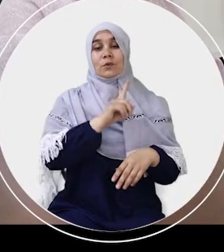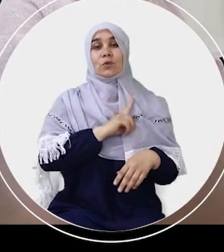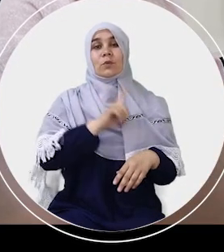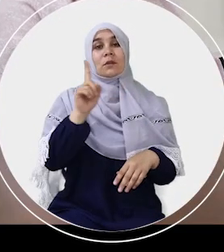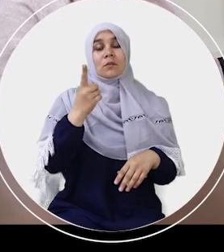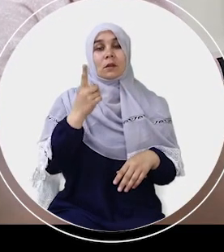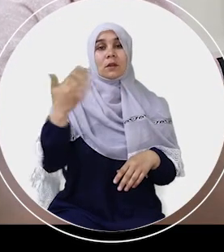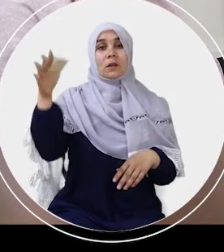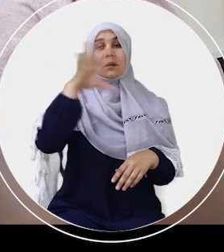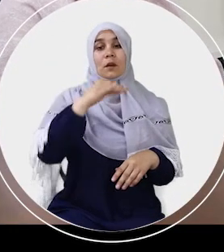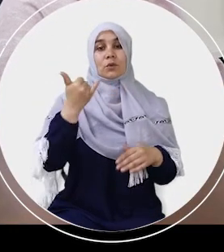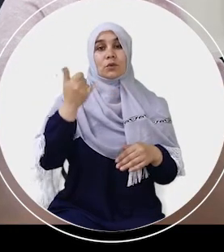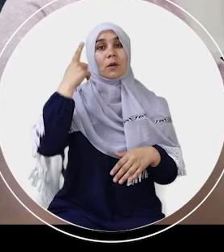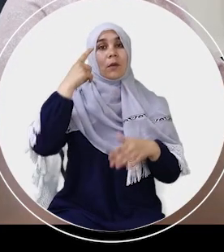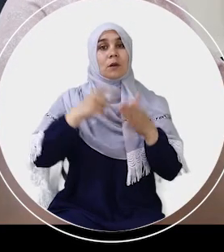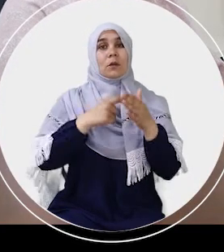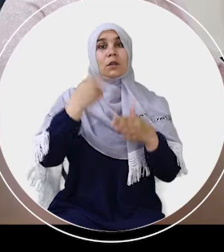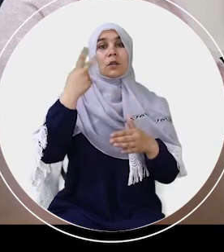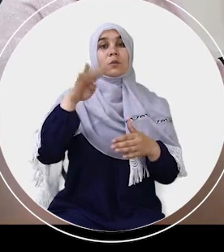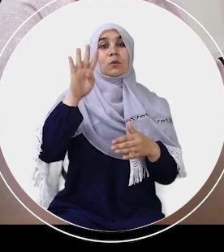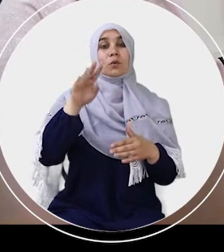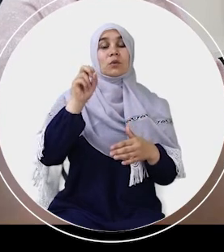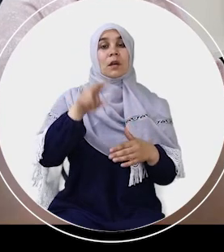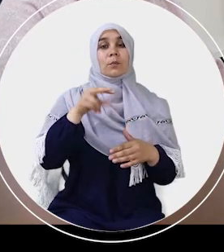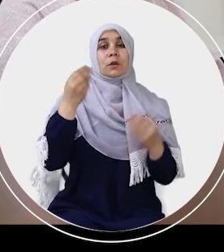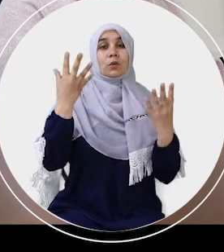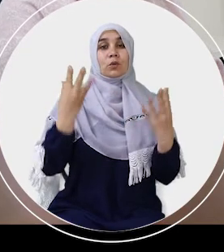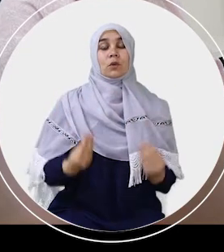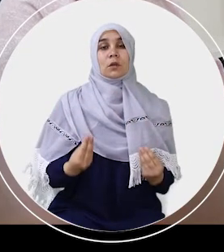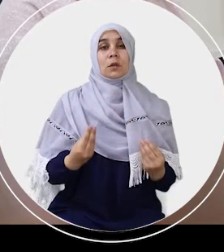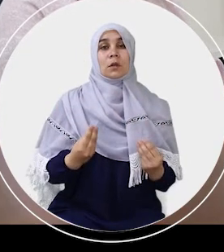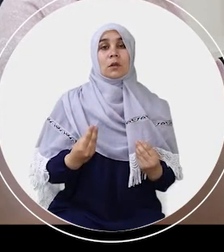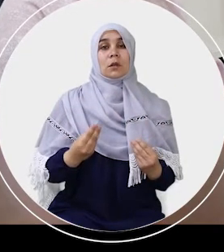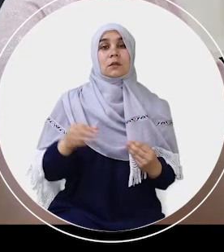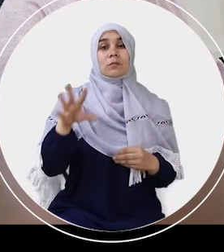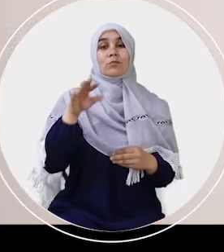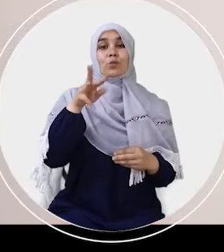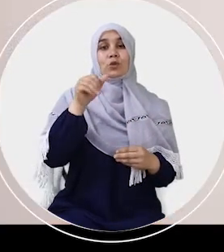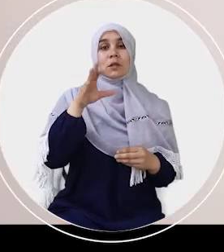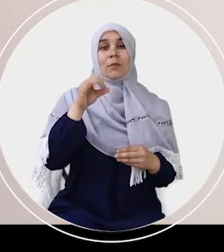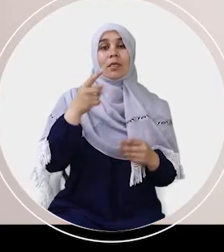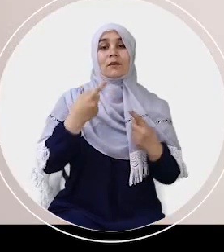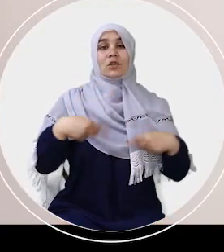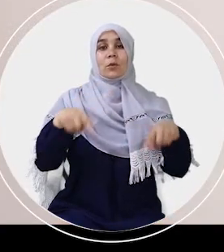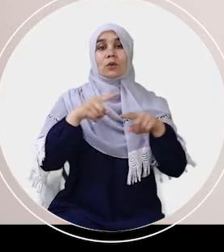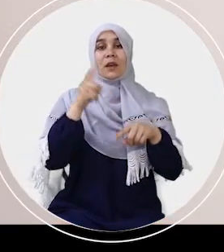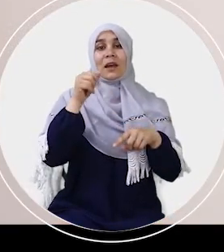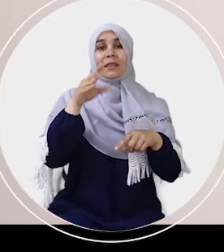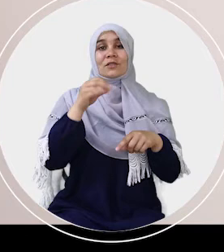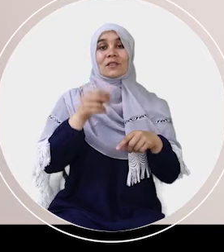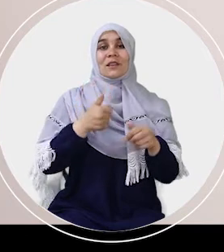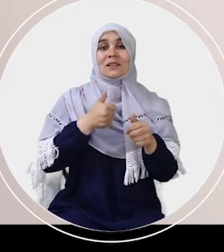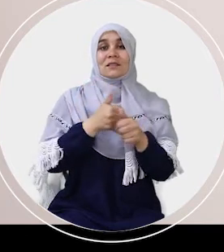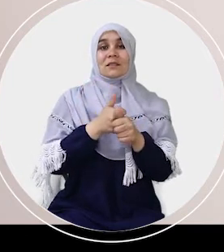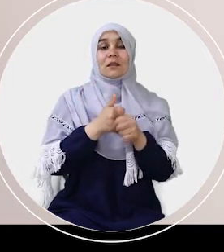Sababi mana hammamizga ma'lum 29-aprel kuni Muslimat o'z jamoasida bir hadis izidan